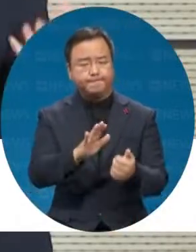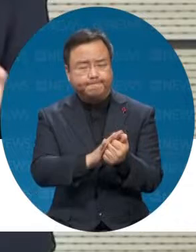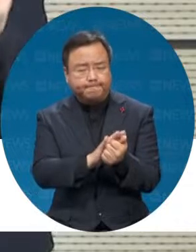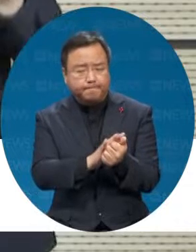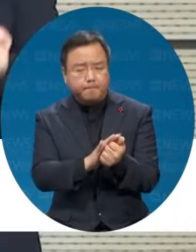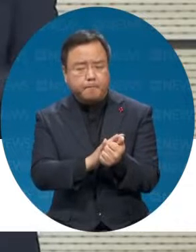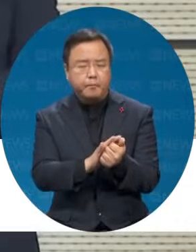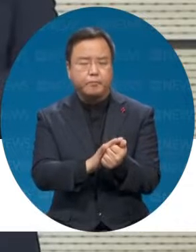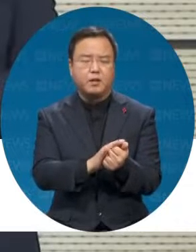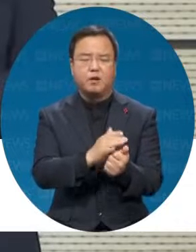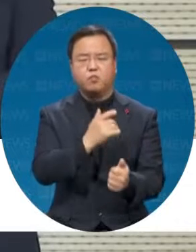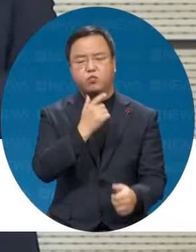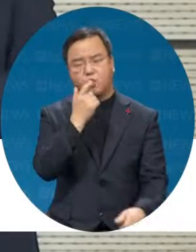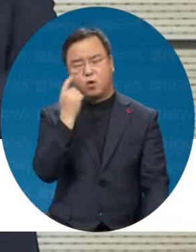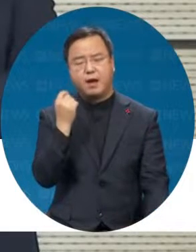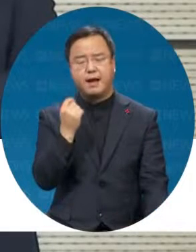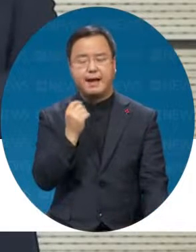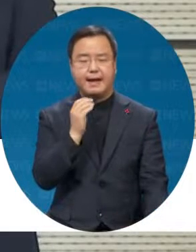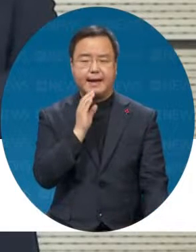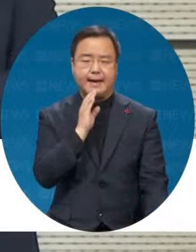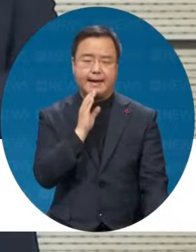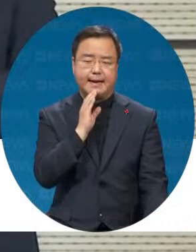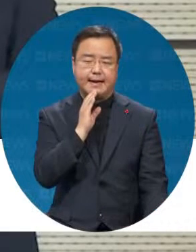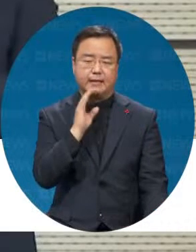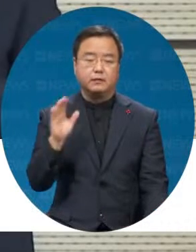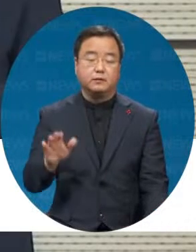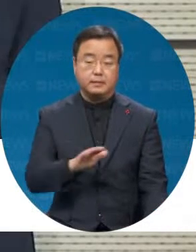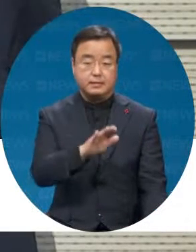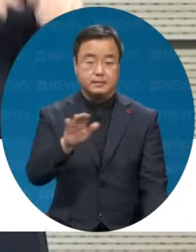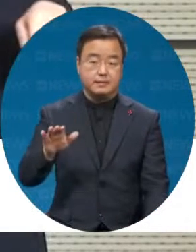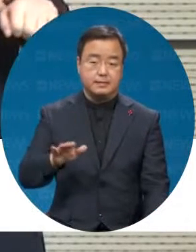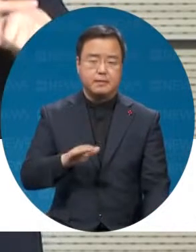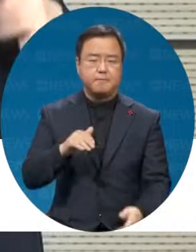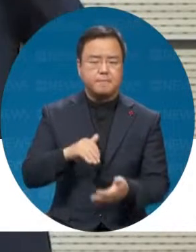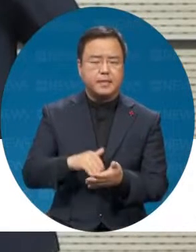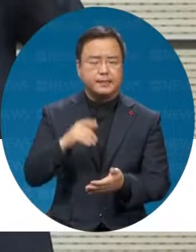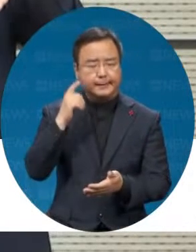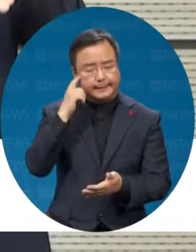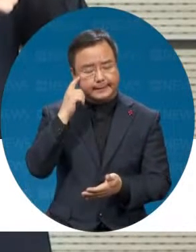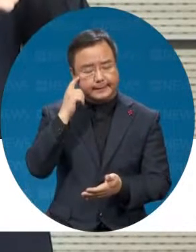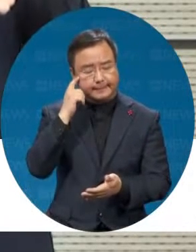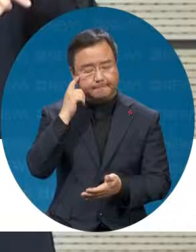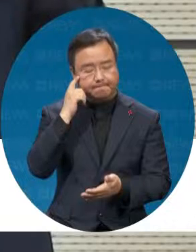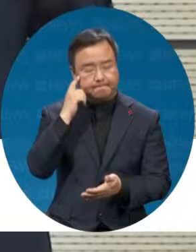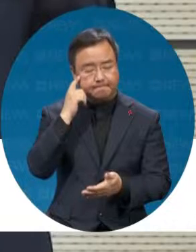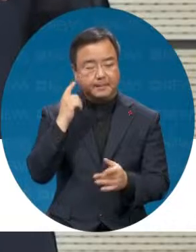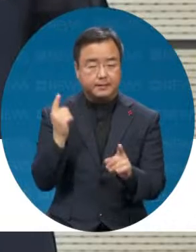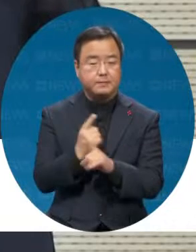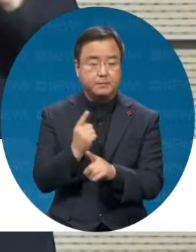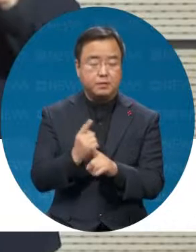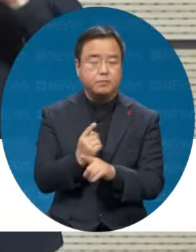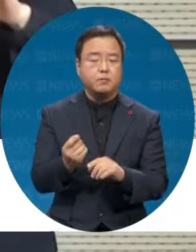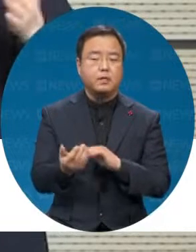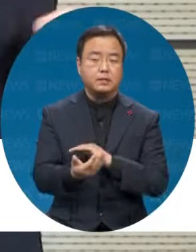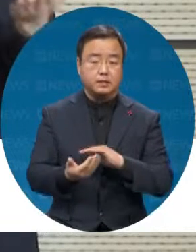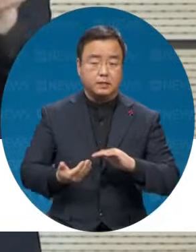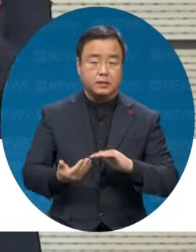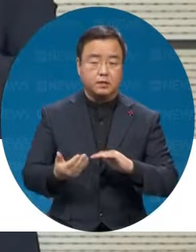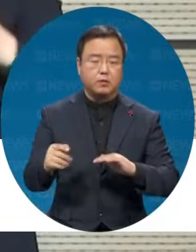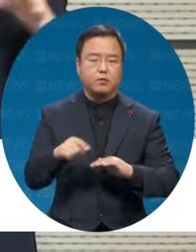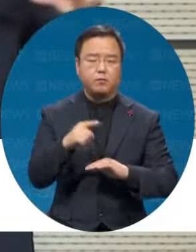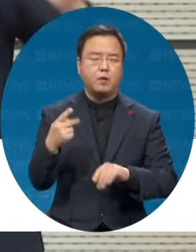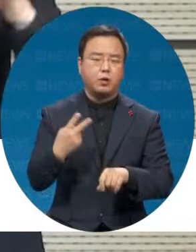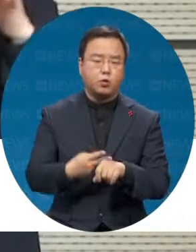부족했던 점에 대해서는 저희가 반성하고 성찰하고 사전 동의 절차를 필수적으로 거치도록